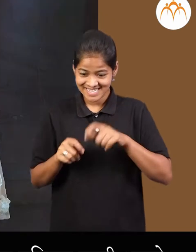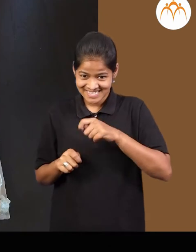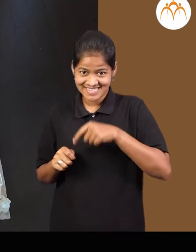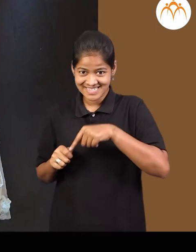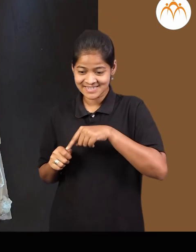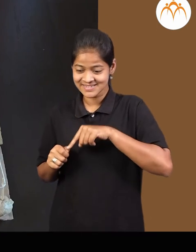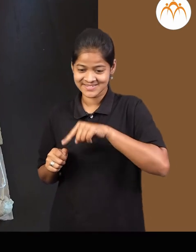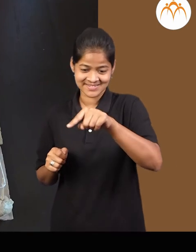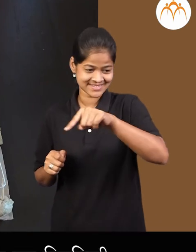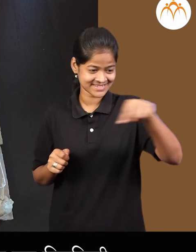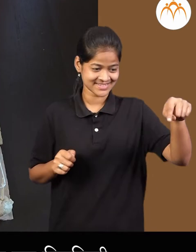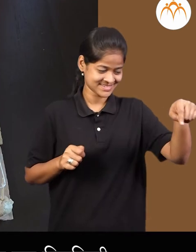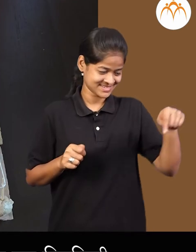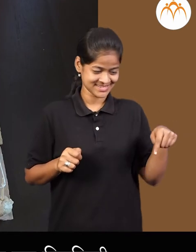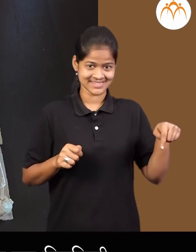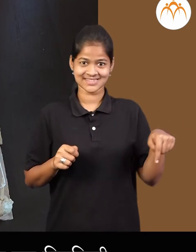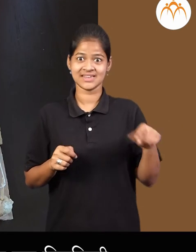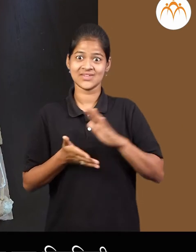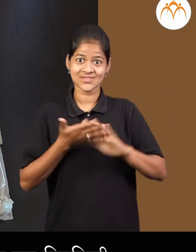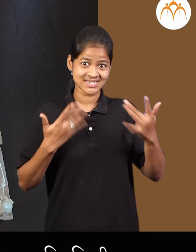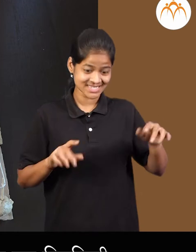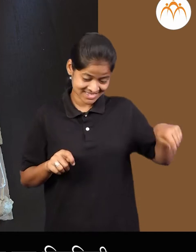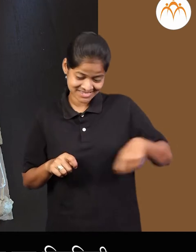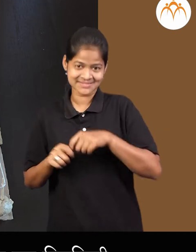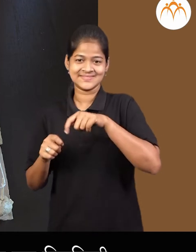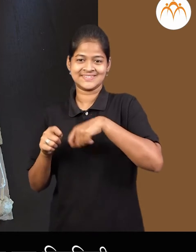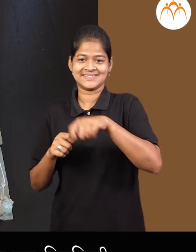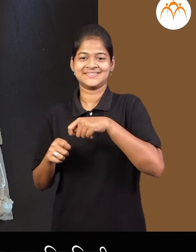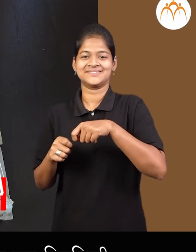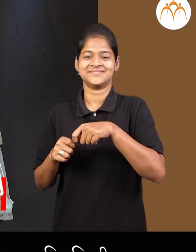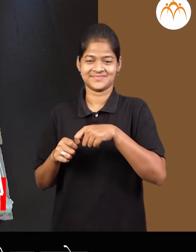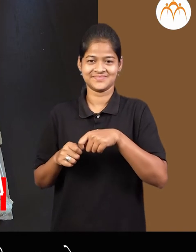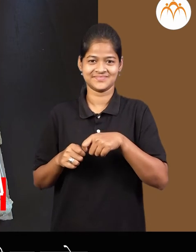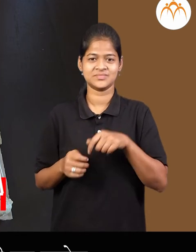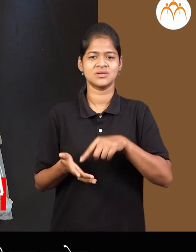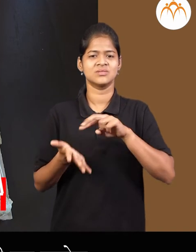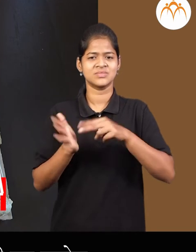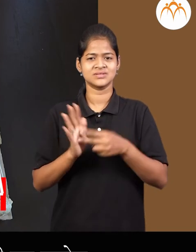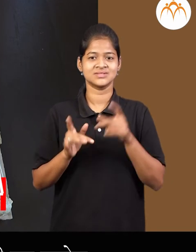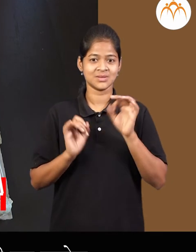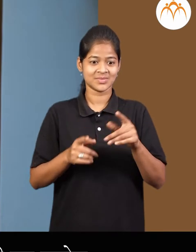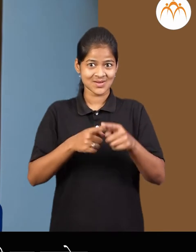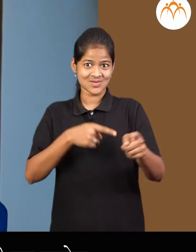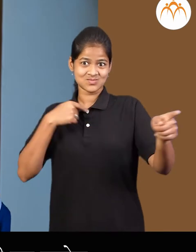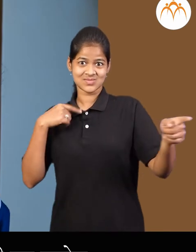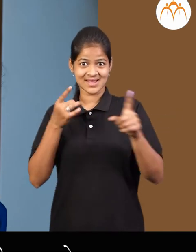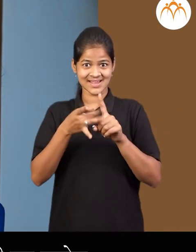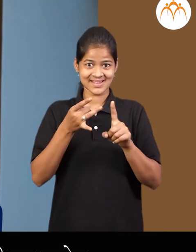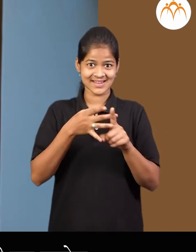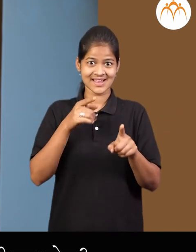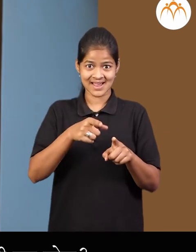आलो. बरोबर आहे. म्हणजे अशी चार खांबांभोवती जर तार फिरवली तर आपल्याला एवढ्याच लांबीची तार